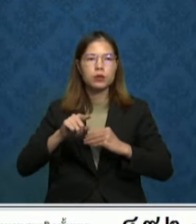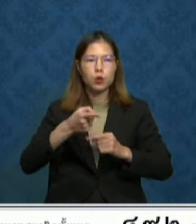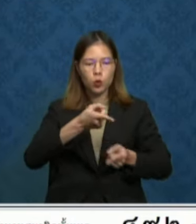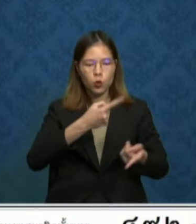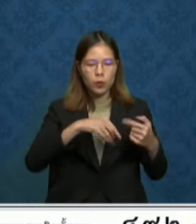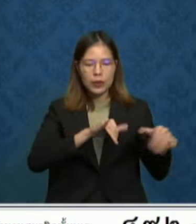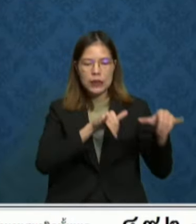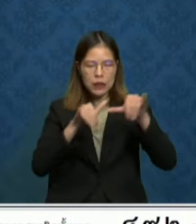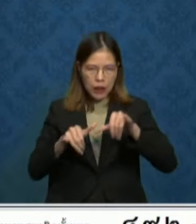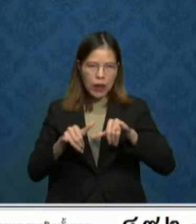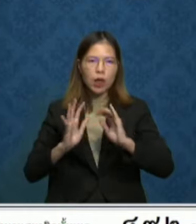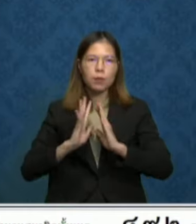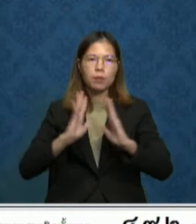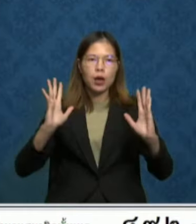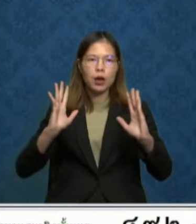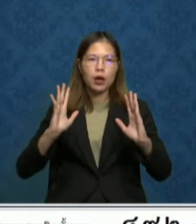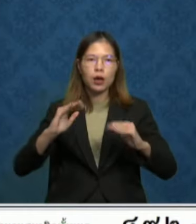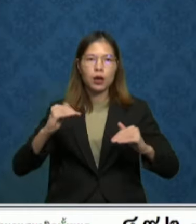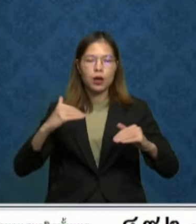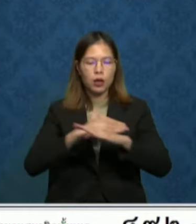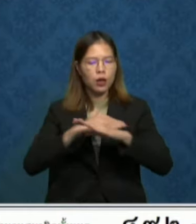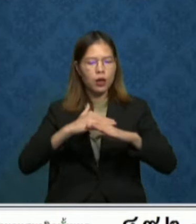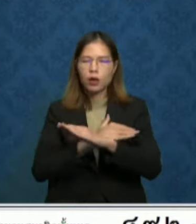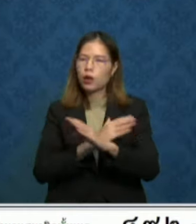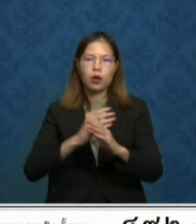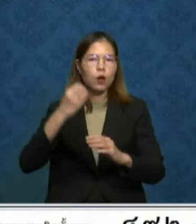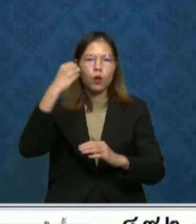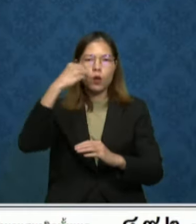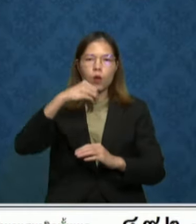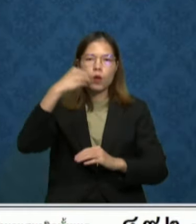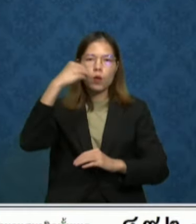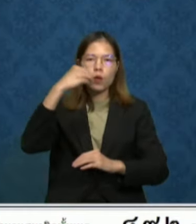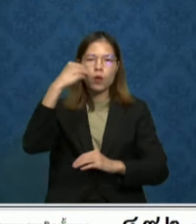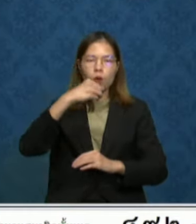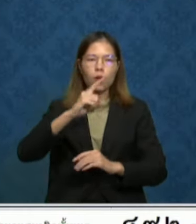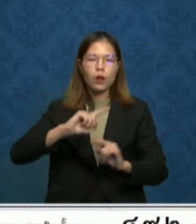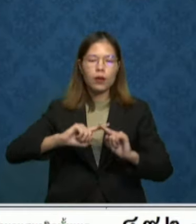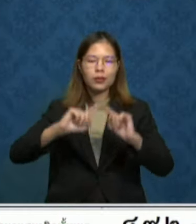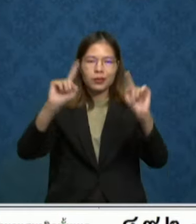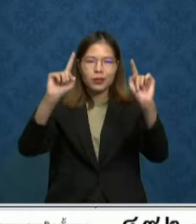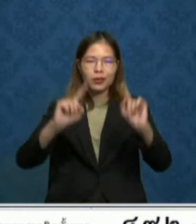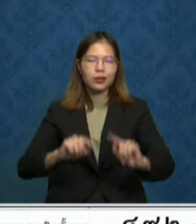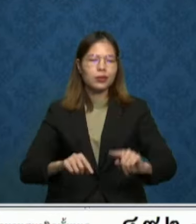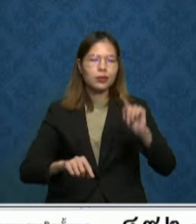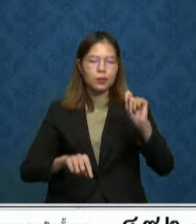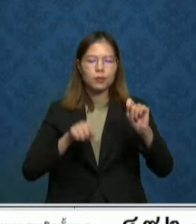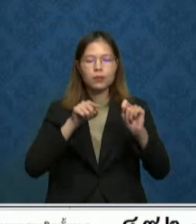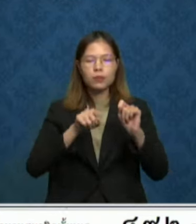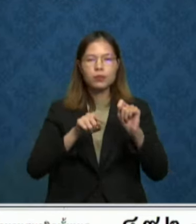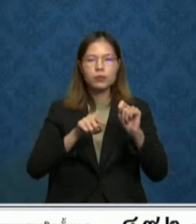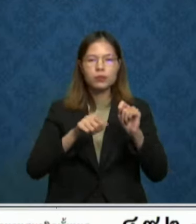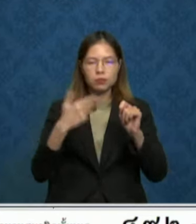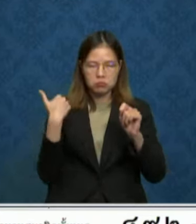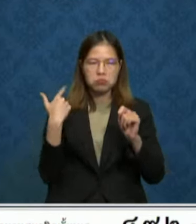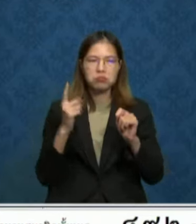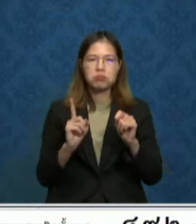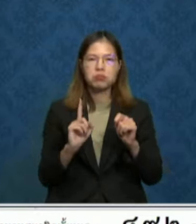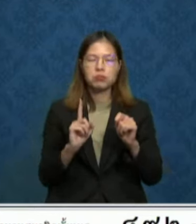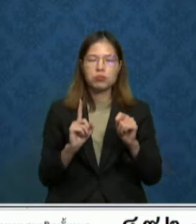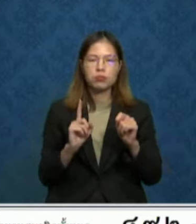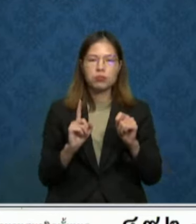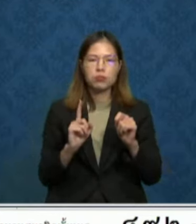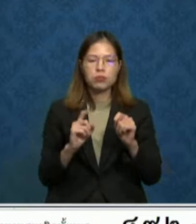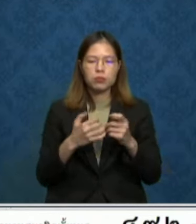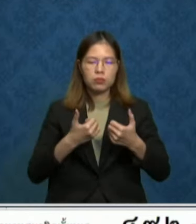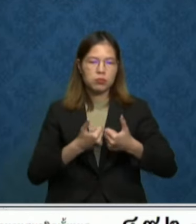กมายมีการพันาส้ทาง ข้อมนาคมอยู่ตลอดครับแต่ในพ้ที่ตำบนควลง เป็นหนึ่งใเมืองที่กำลงข